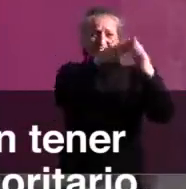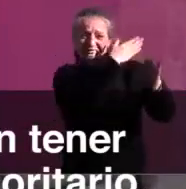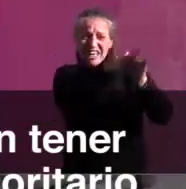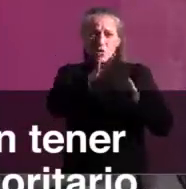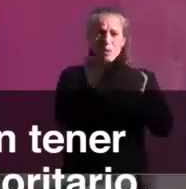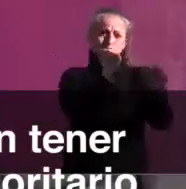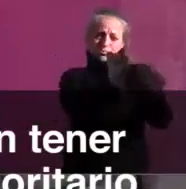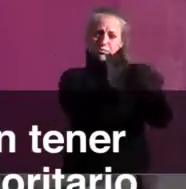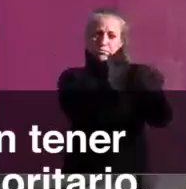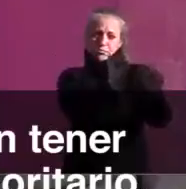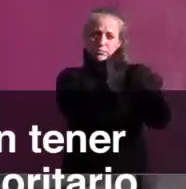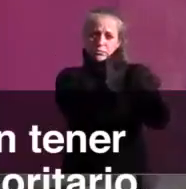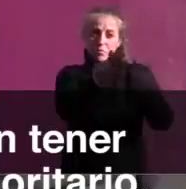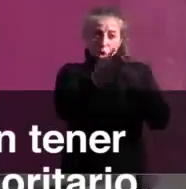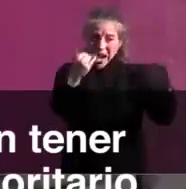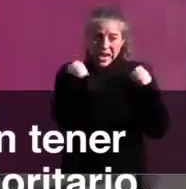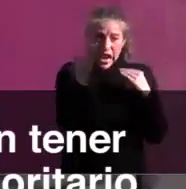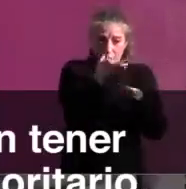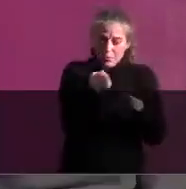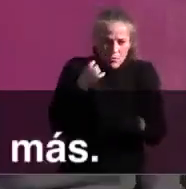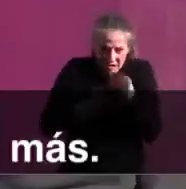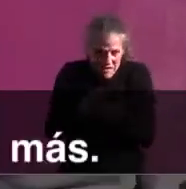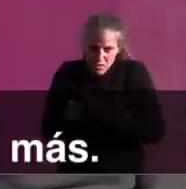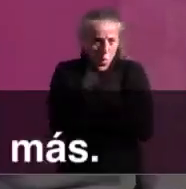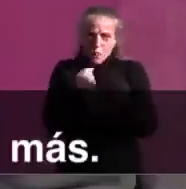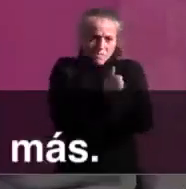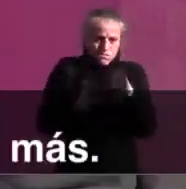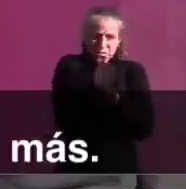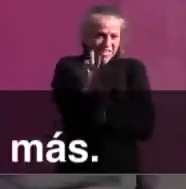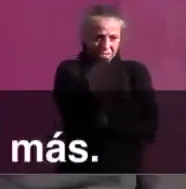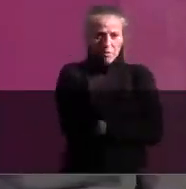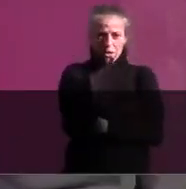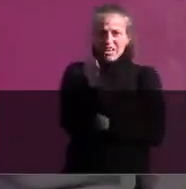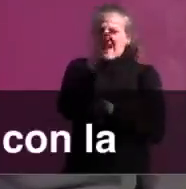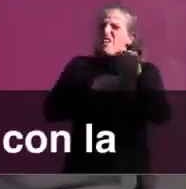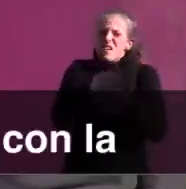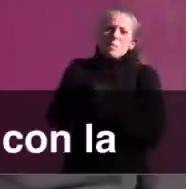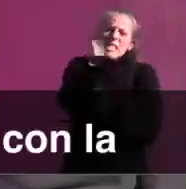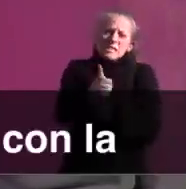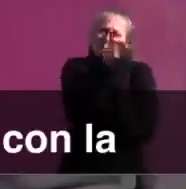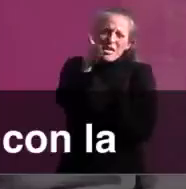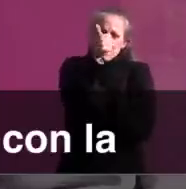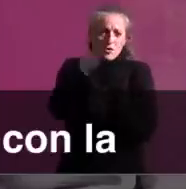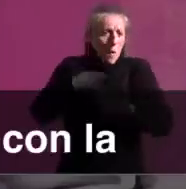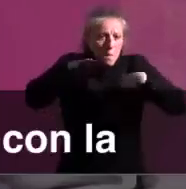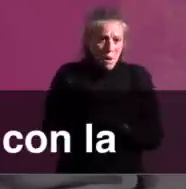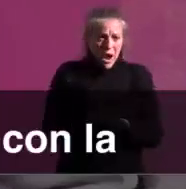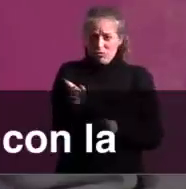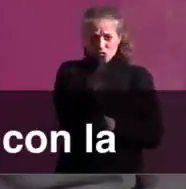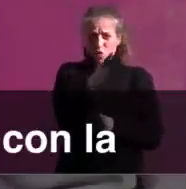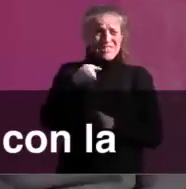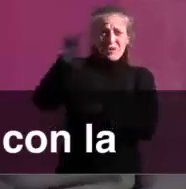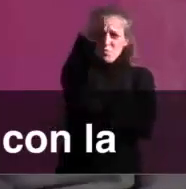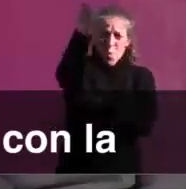competències. Ho hem fet, perquè era prioritari. I sabem que hem de fer molt més. I no ens aturarem fins a